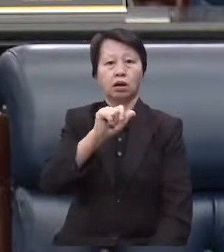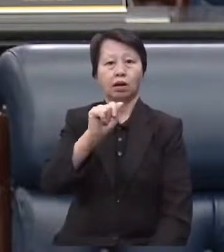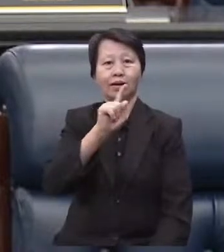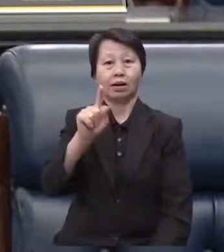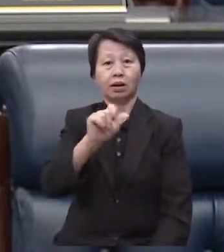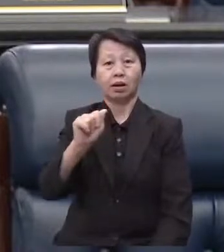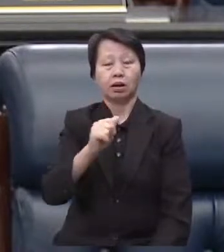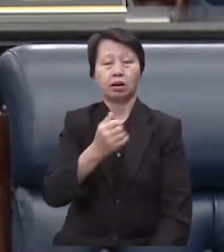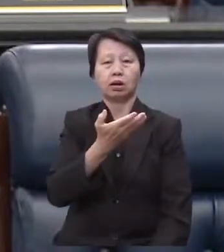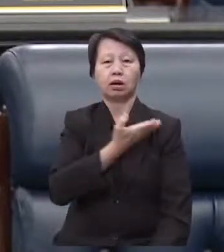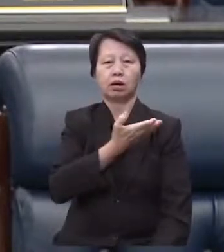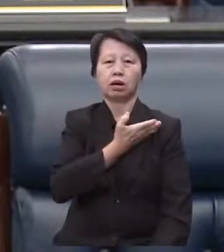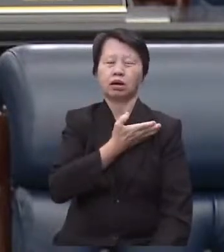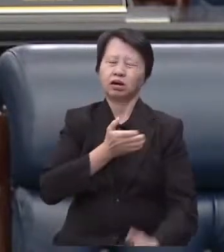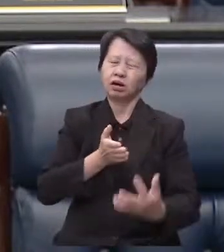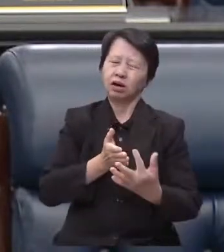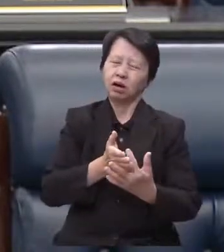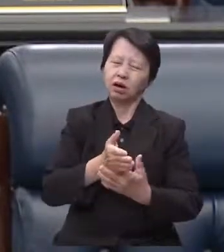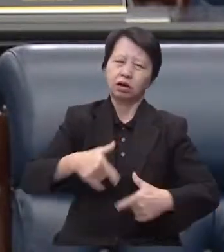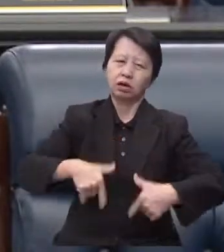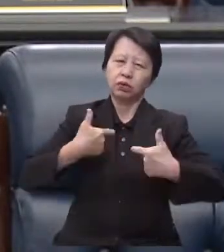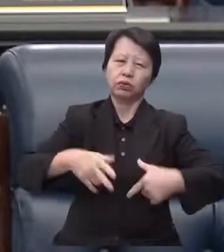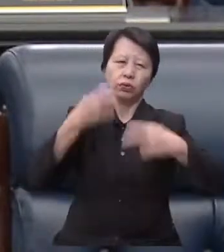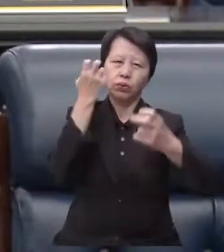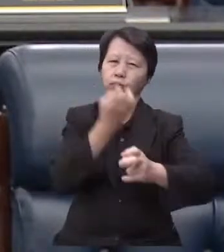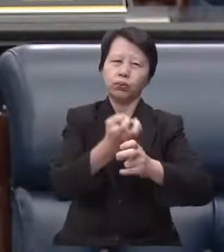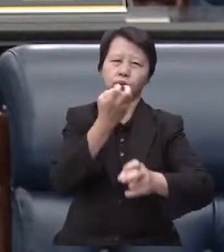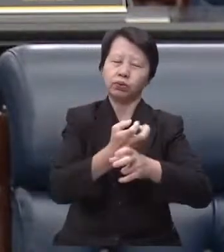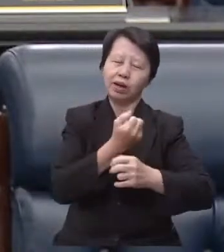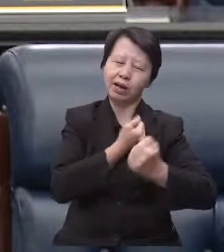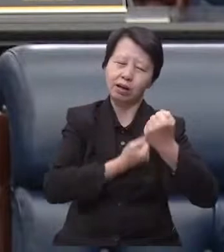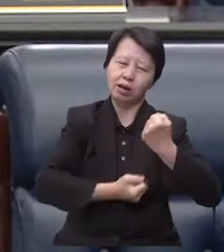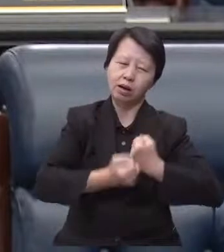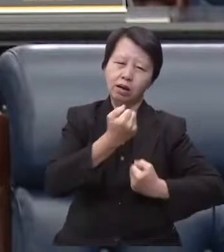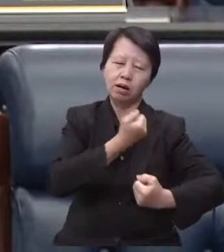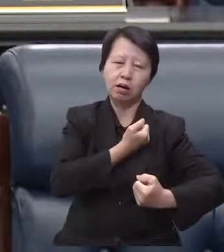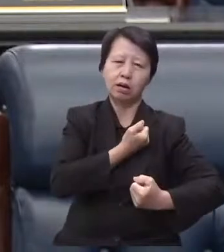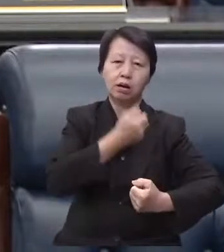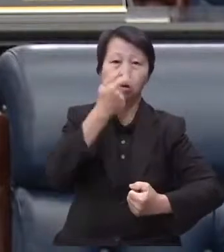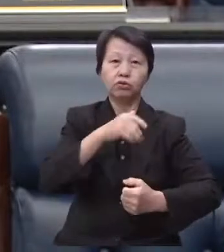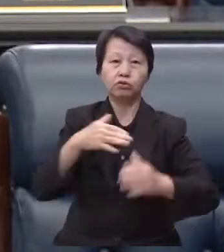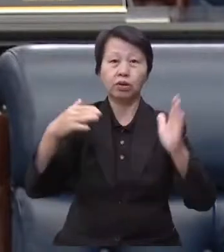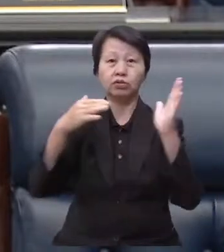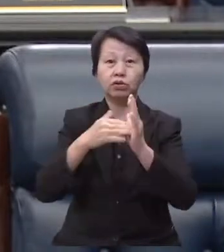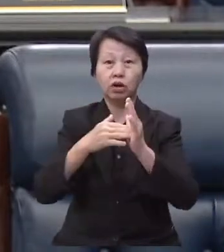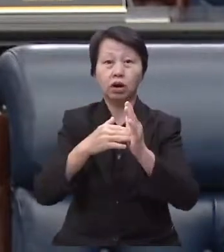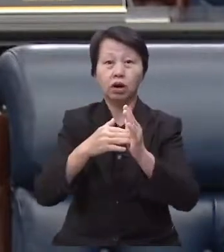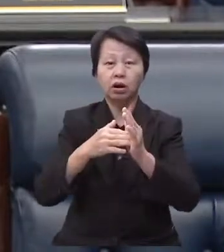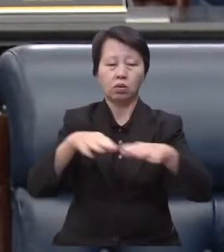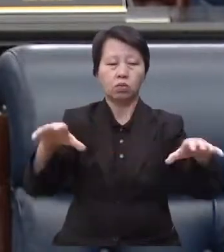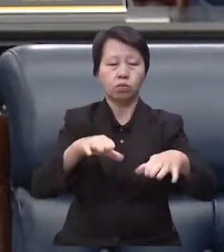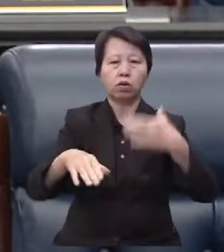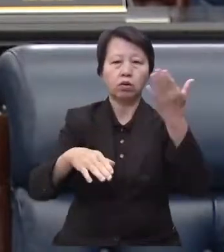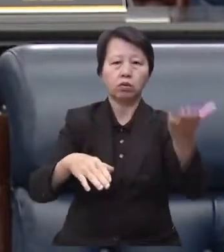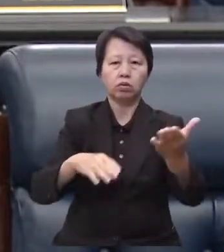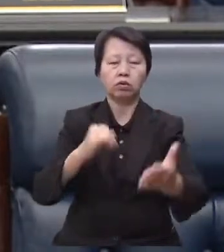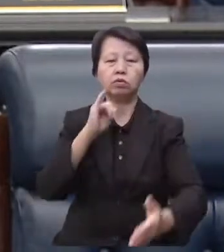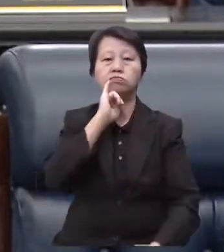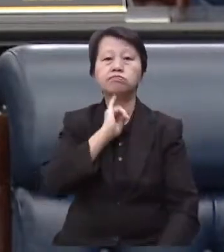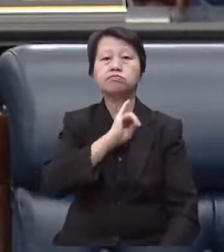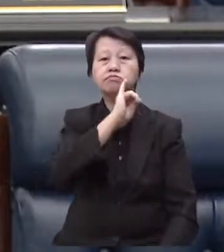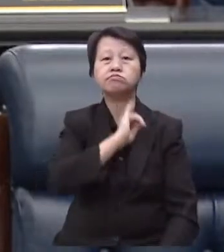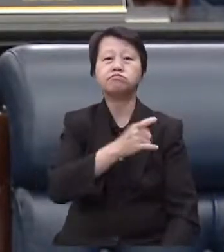mengharungi kehidupan yang amat perit dan sengsara akibat sekatan menyeluruh dibuat oleh rejim